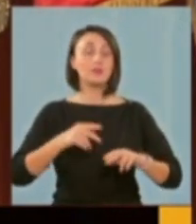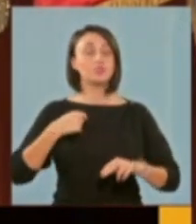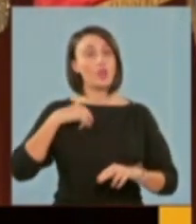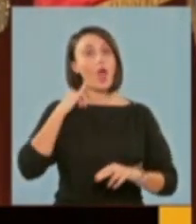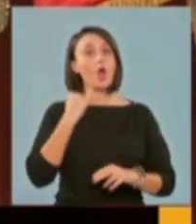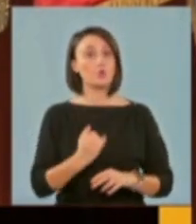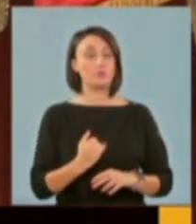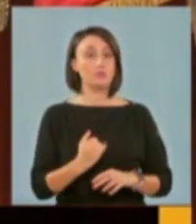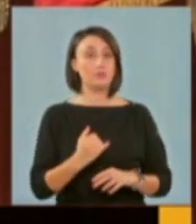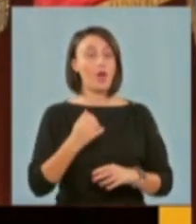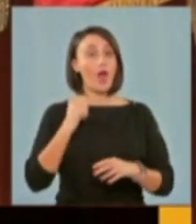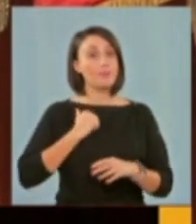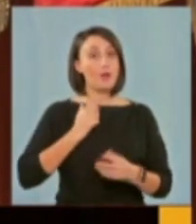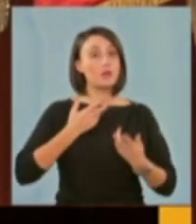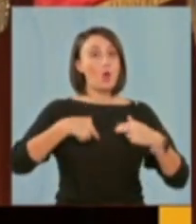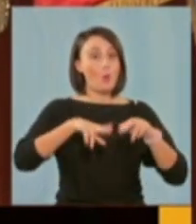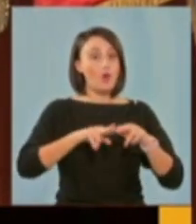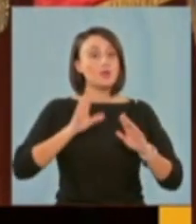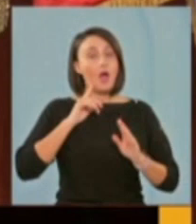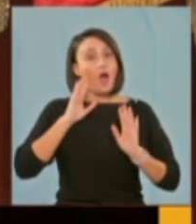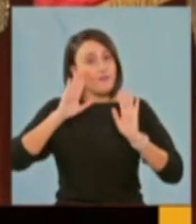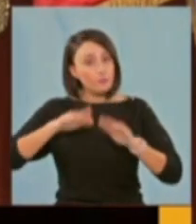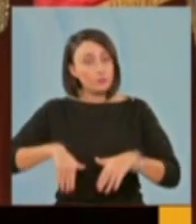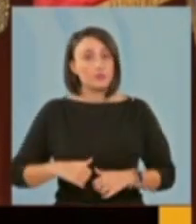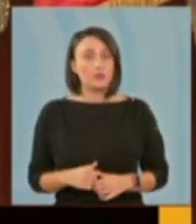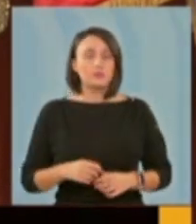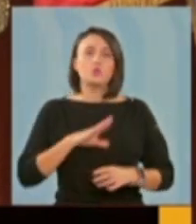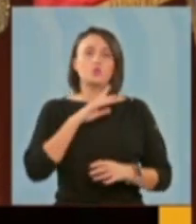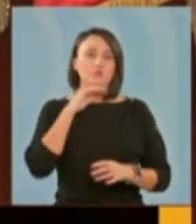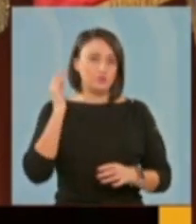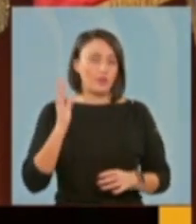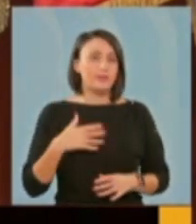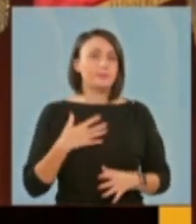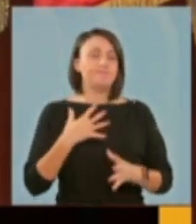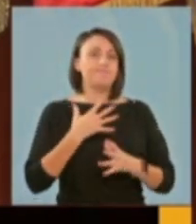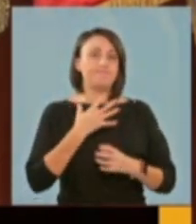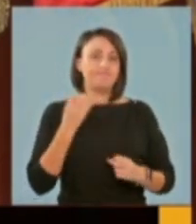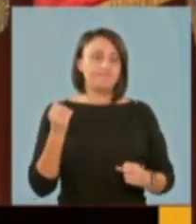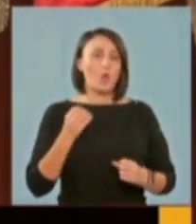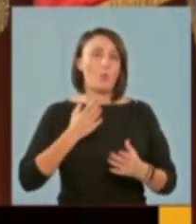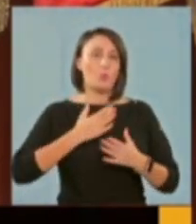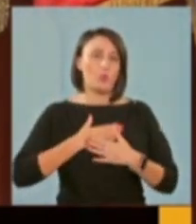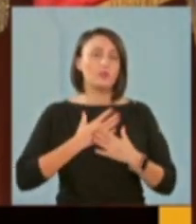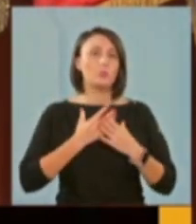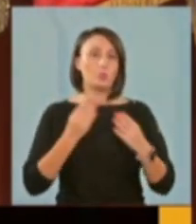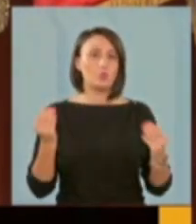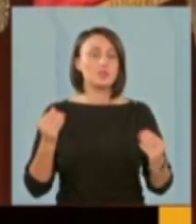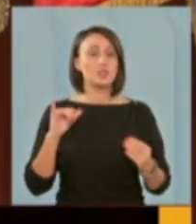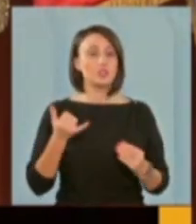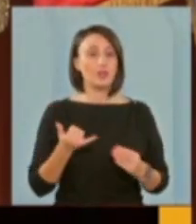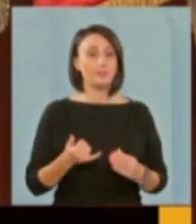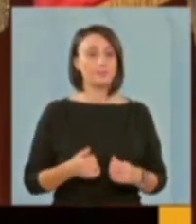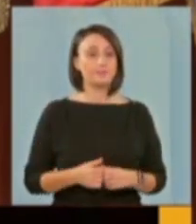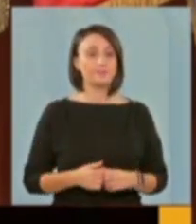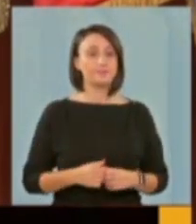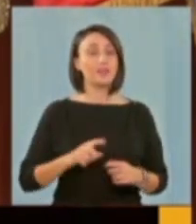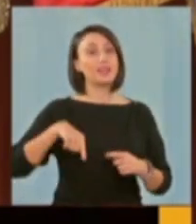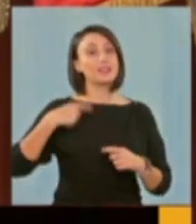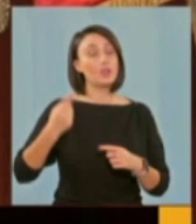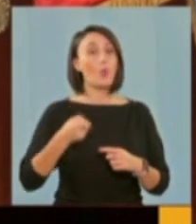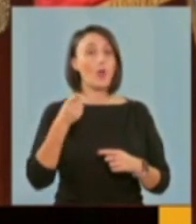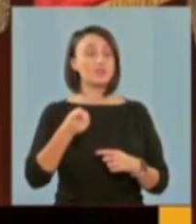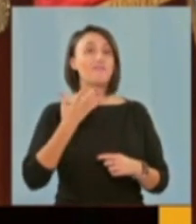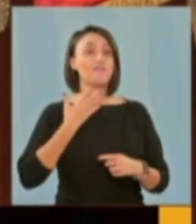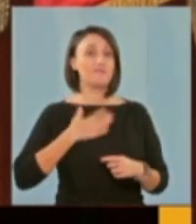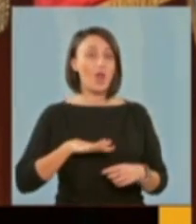și acum armata noastră a avut destule jertfe în teatrele de operații. Și dincolo de asta